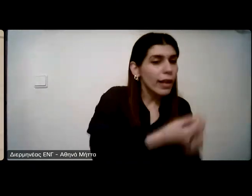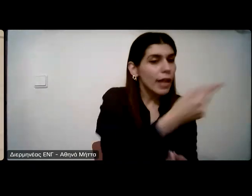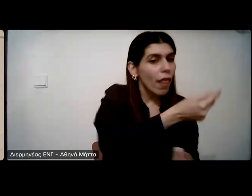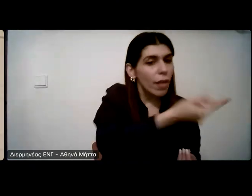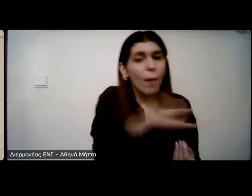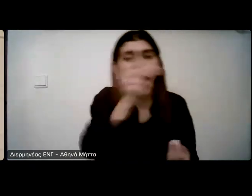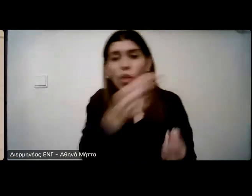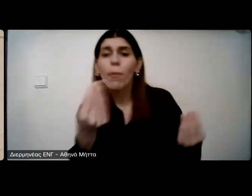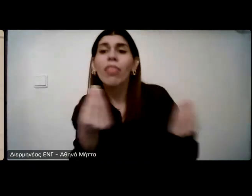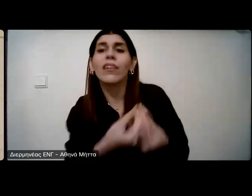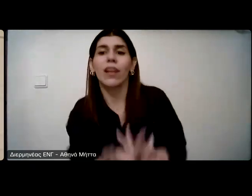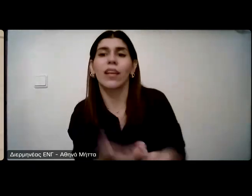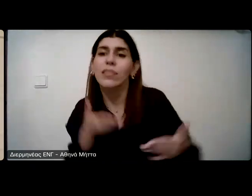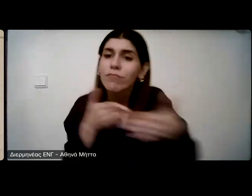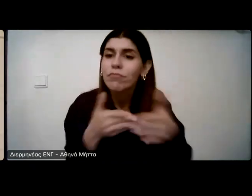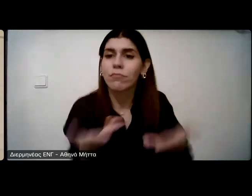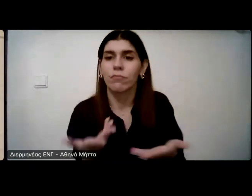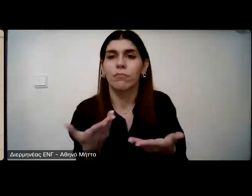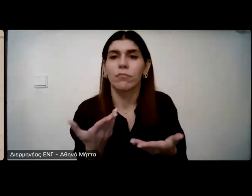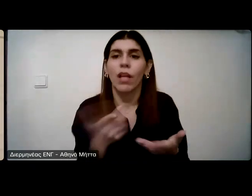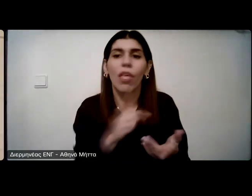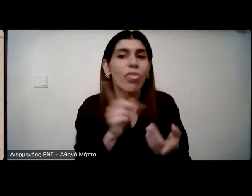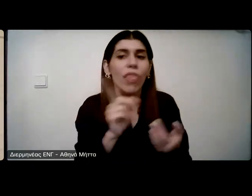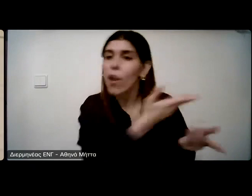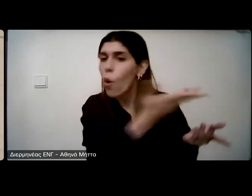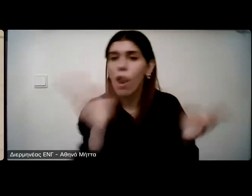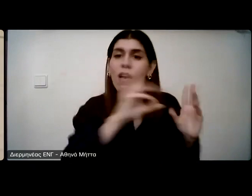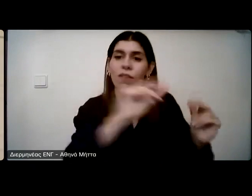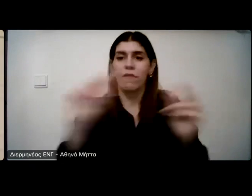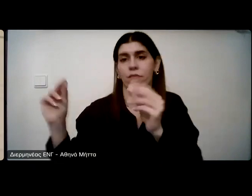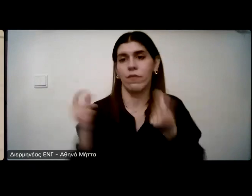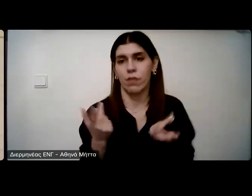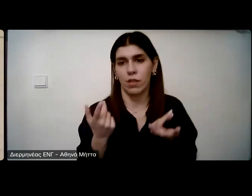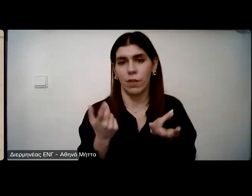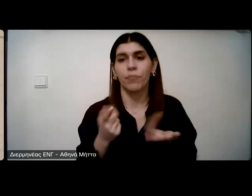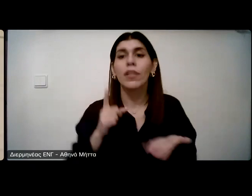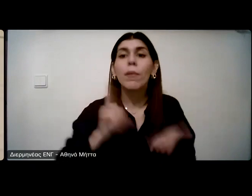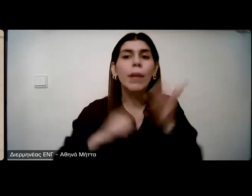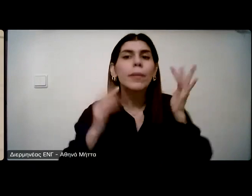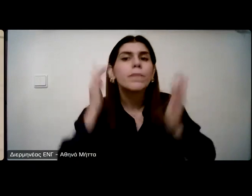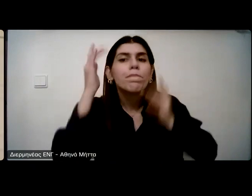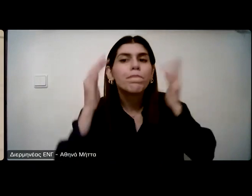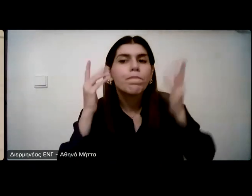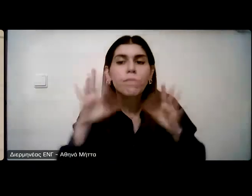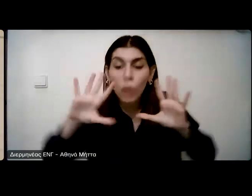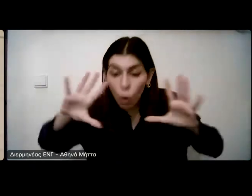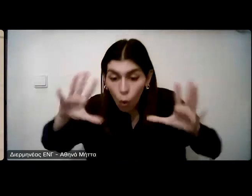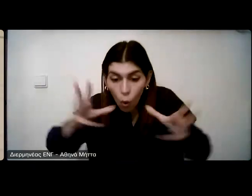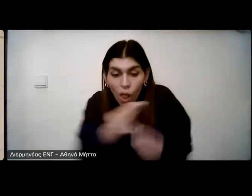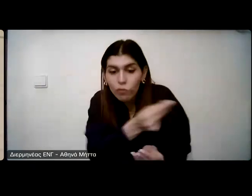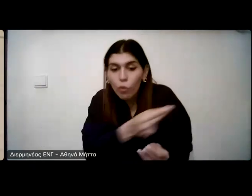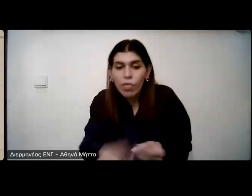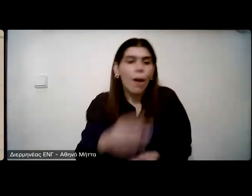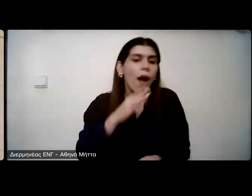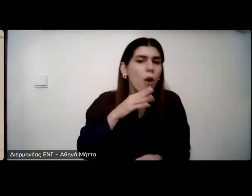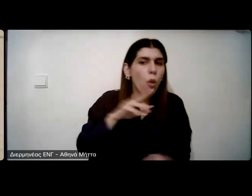για μένα είναι πάρα πολύ κρίσιμο το να σκεφτόμαστε για ποιο λόγο ξεκίνησε όλο αυτό, να ξαναδούμε τη γλώσσα